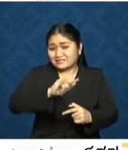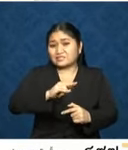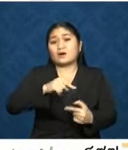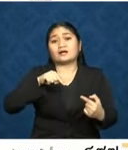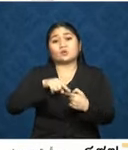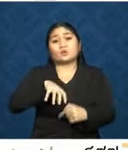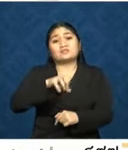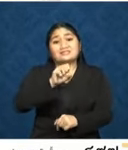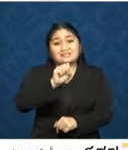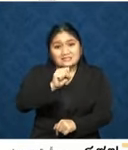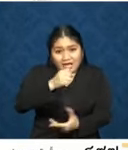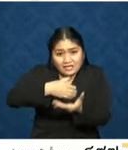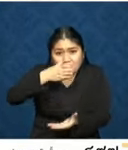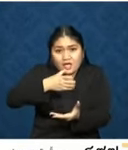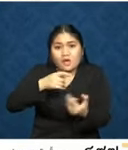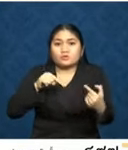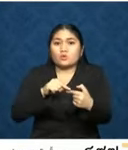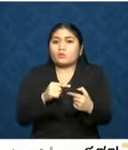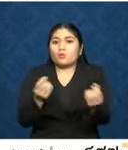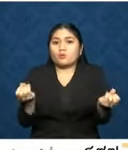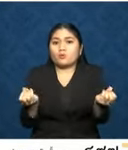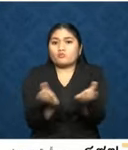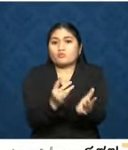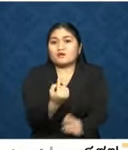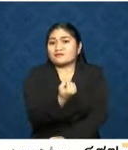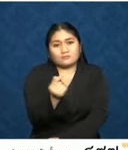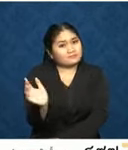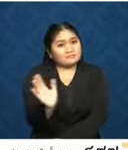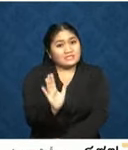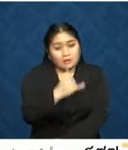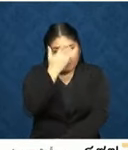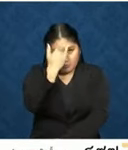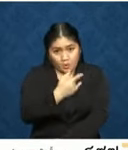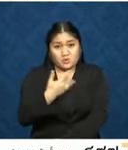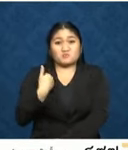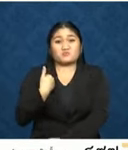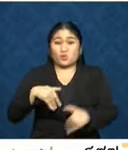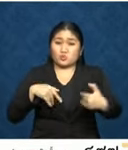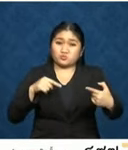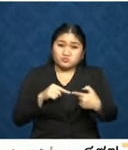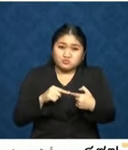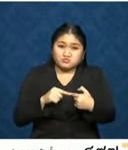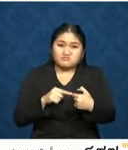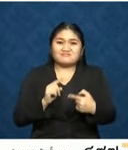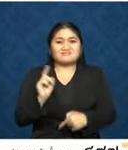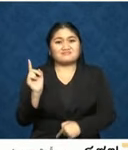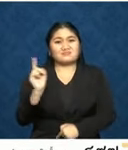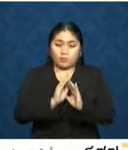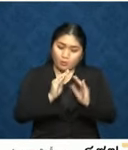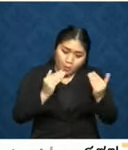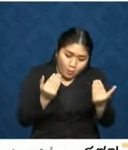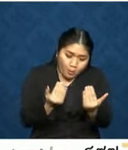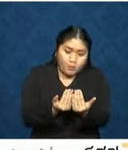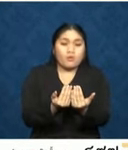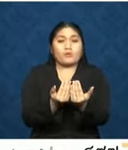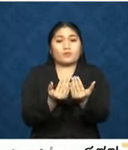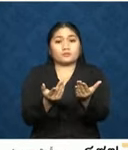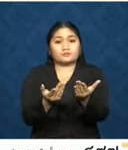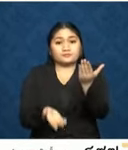สระแก้วที่ได้รับผลกระทบจากความเป็นอยู่จากสภาวะครอบครัวจาก